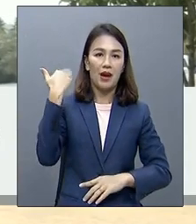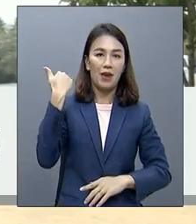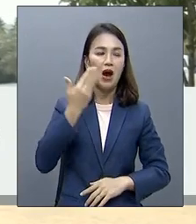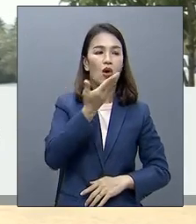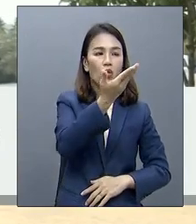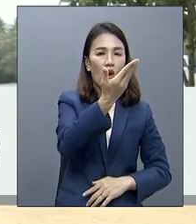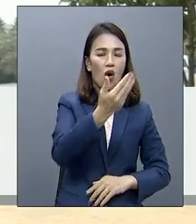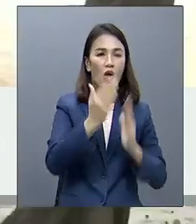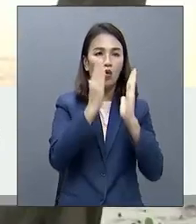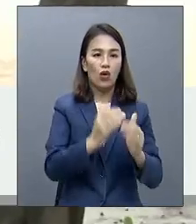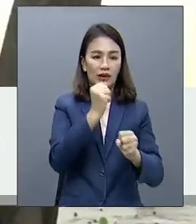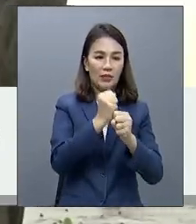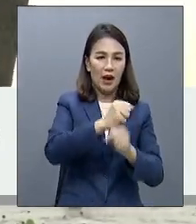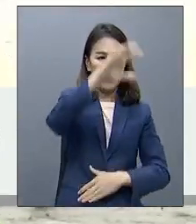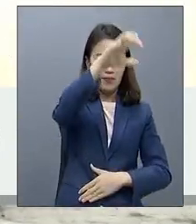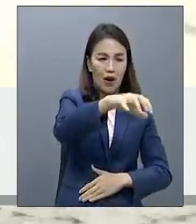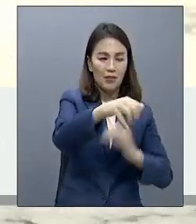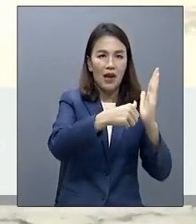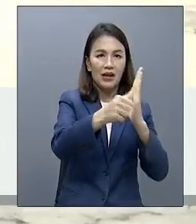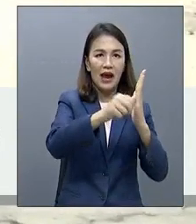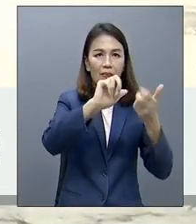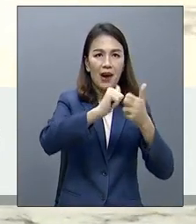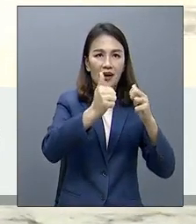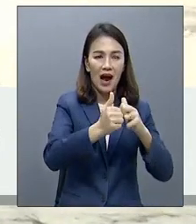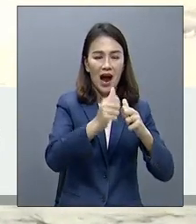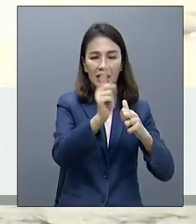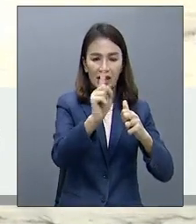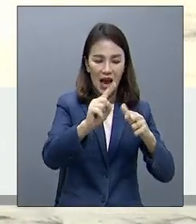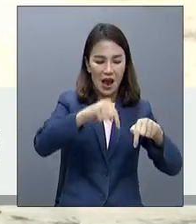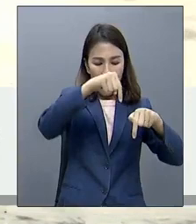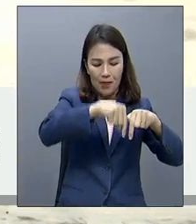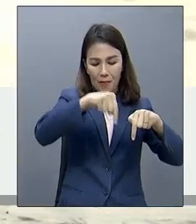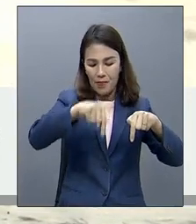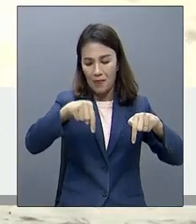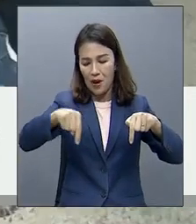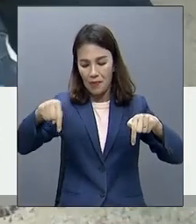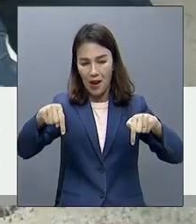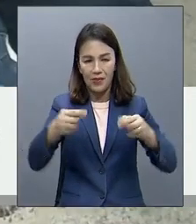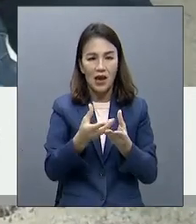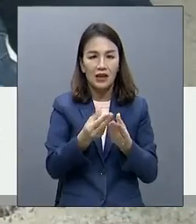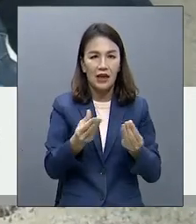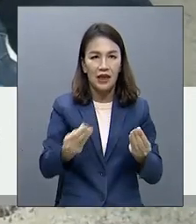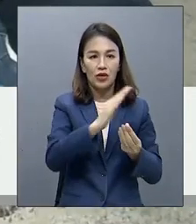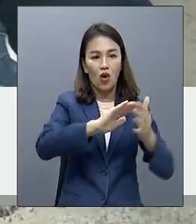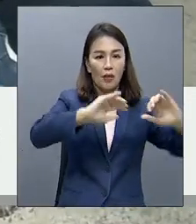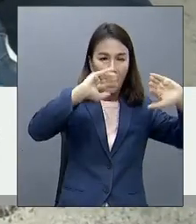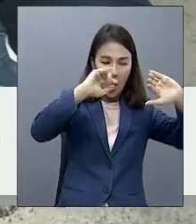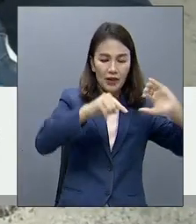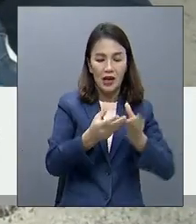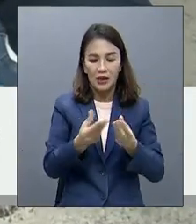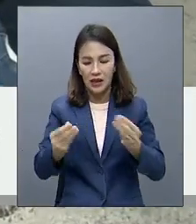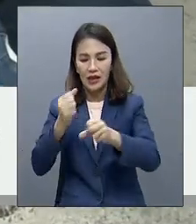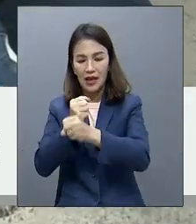านที่เกี่ยวข้องแก้ปัญหาแนวเขตการทำประมงและพื้นที่ทับซ้อนเขตอุทยานแต่ปัญหาก็ยังไม่ได้รับการแก้ไ